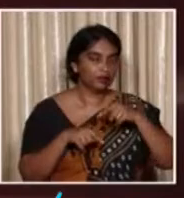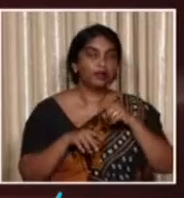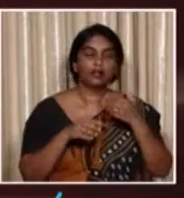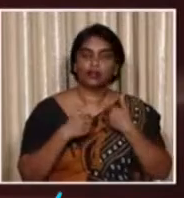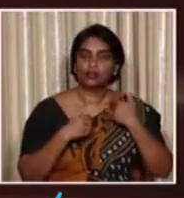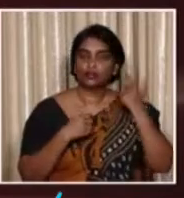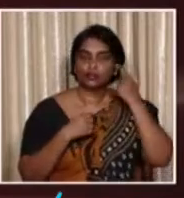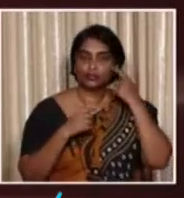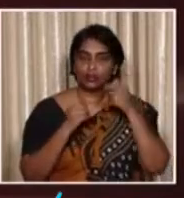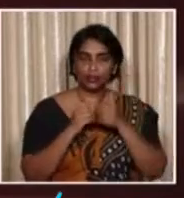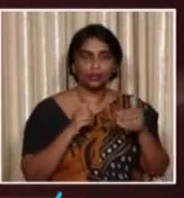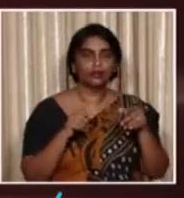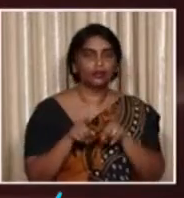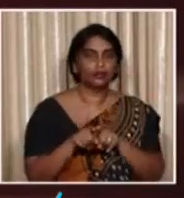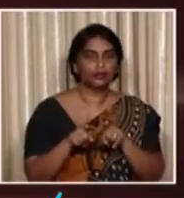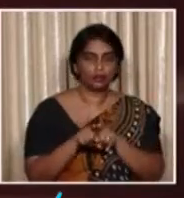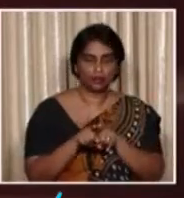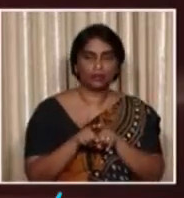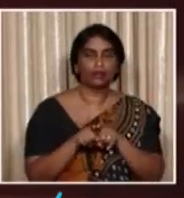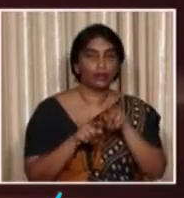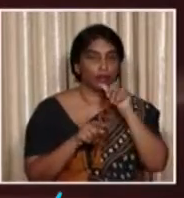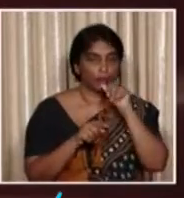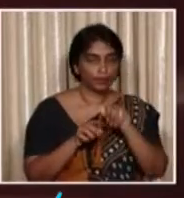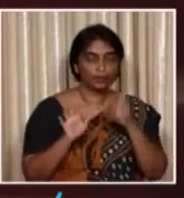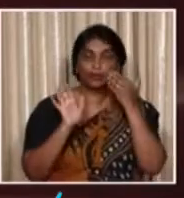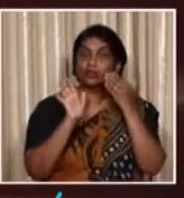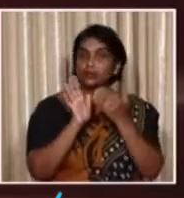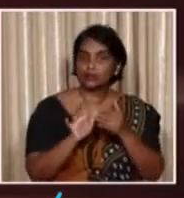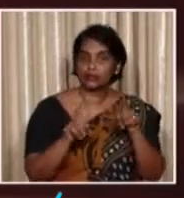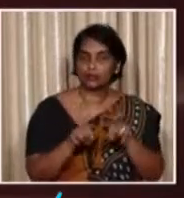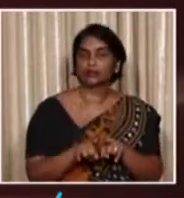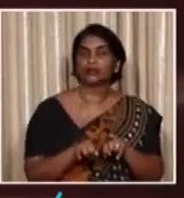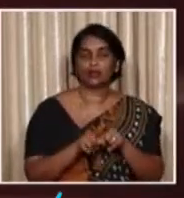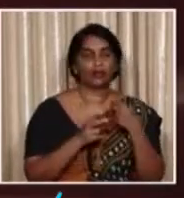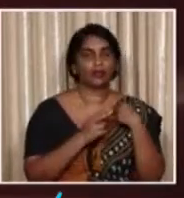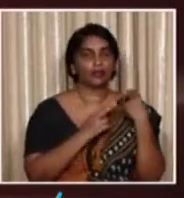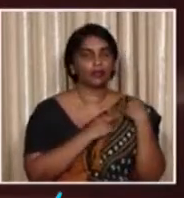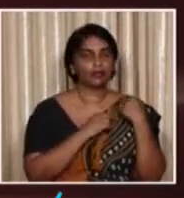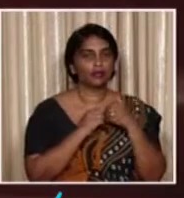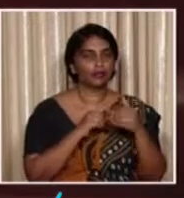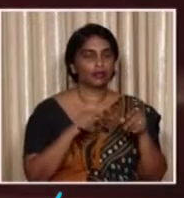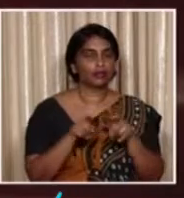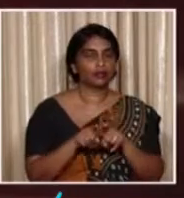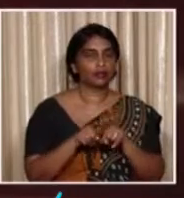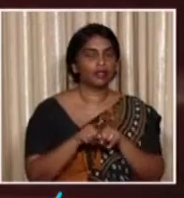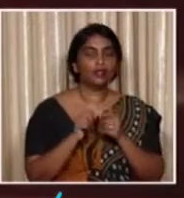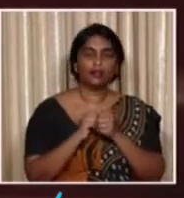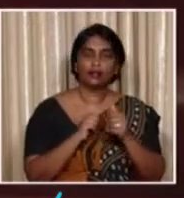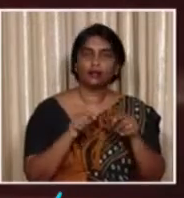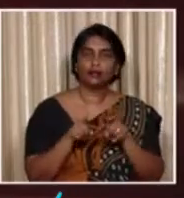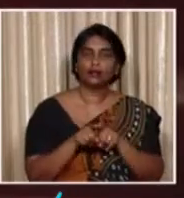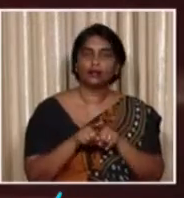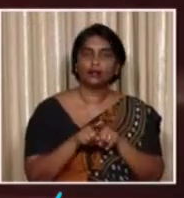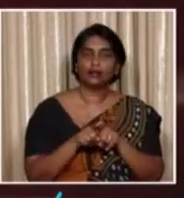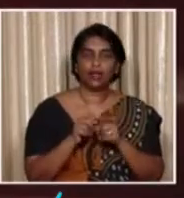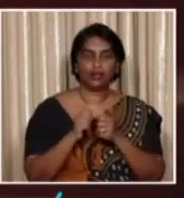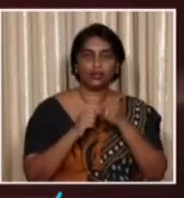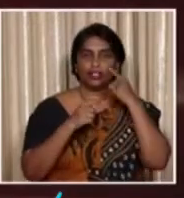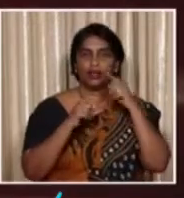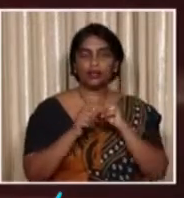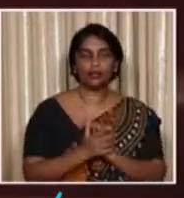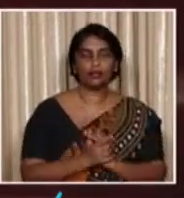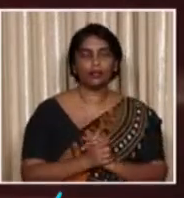අප දන්නා කරුණු සත්‍ය ලෙස අනාවරණය කිරීම අපගේ යුතුකම ලෙස සලකා අද දින මෙම කරුණු ඉදිරිපත්